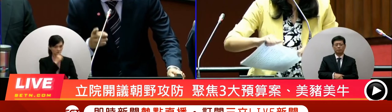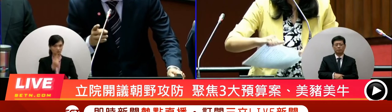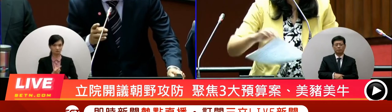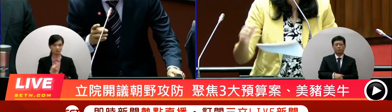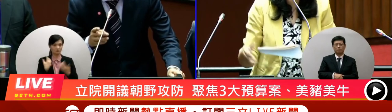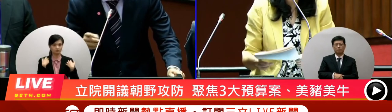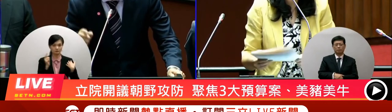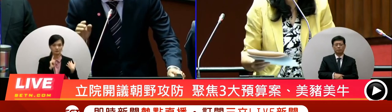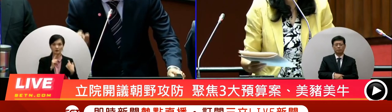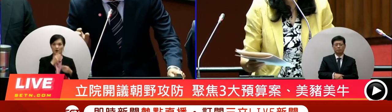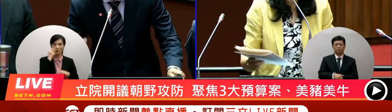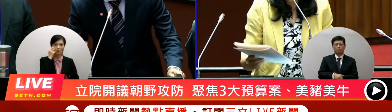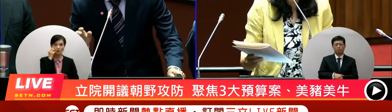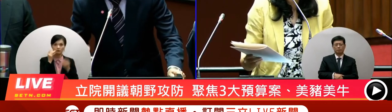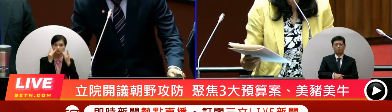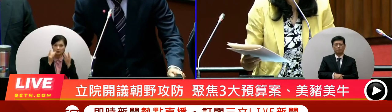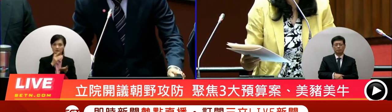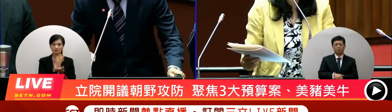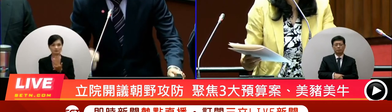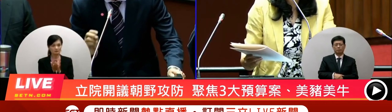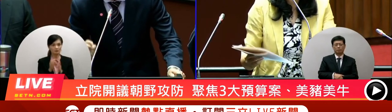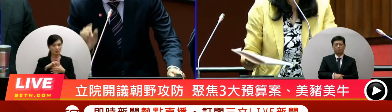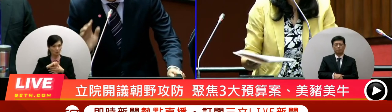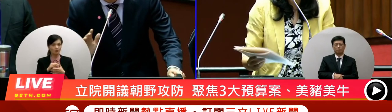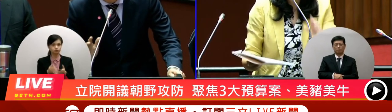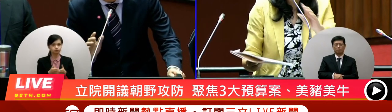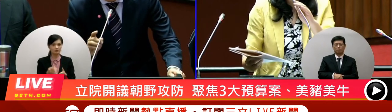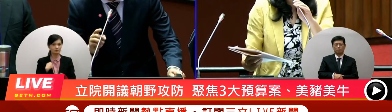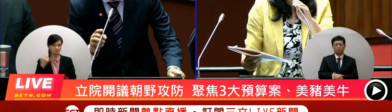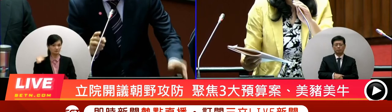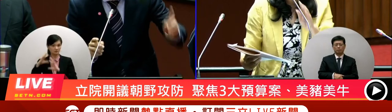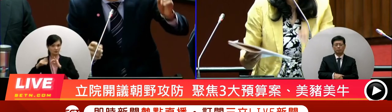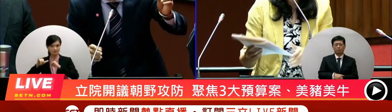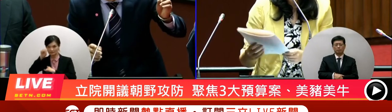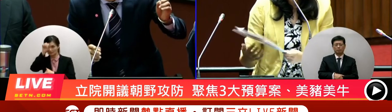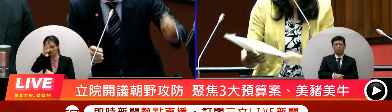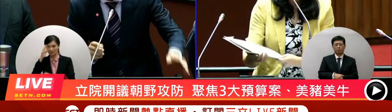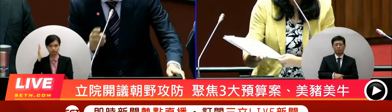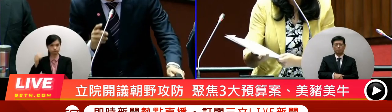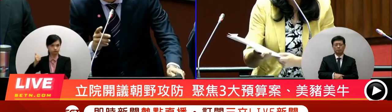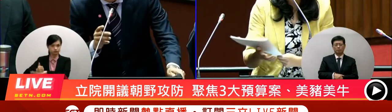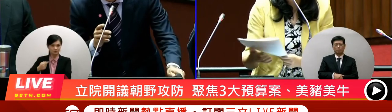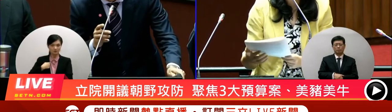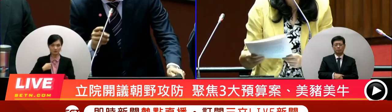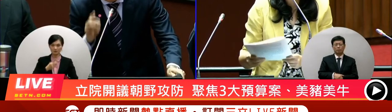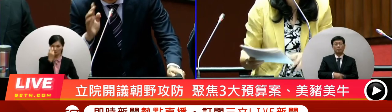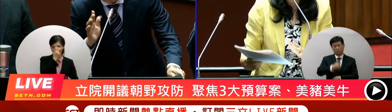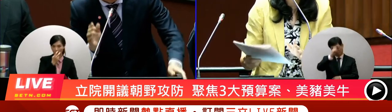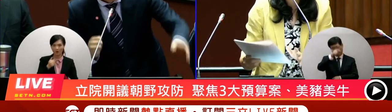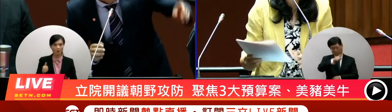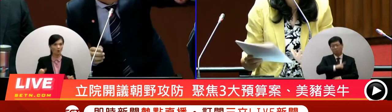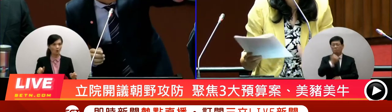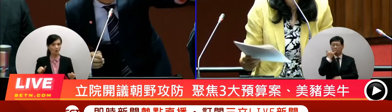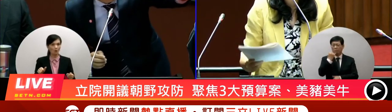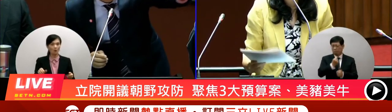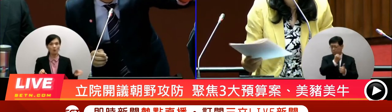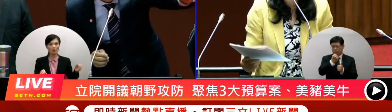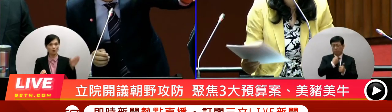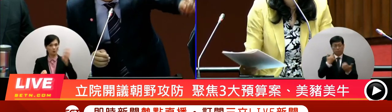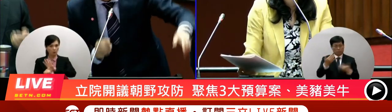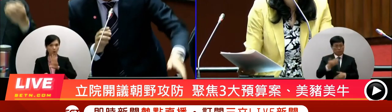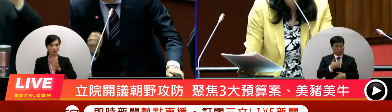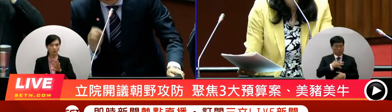抽的件数是比国民党执政超过5倍以上，每一个合格率提高到 希望你们就是好好的了解一